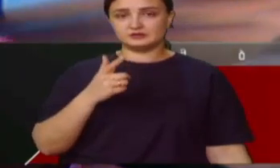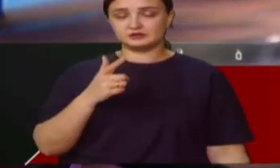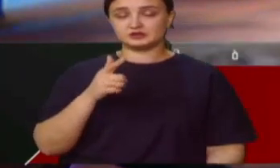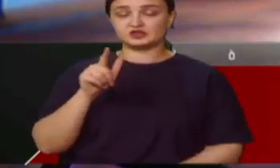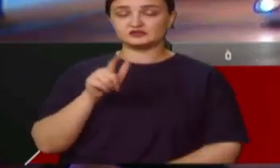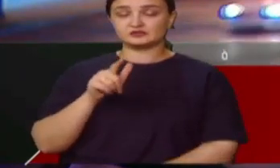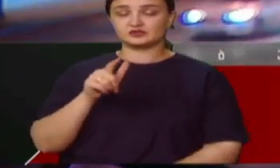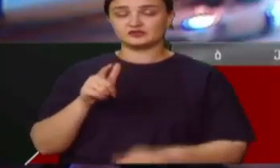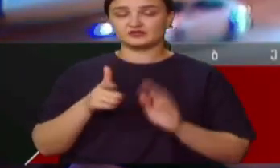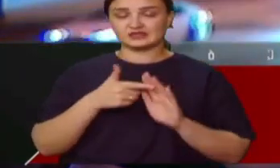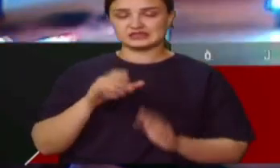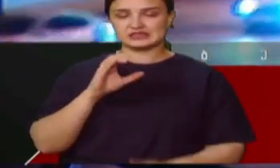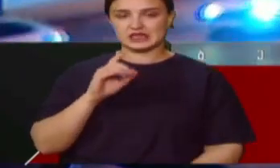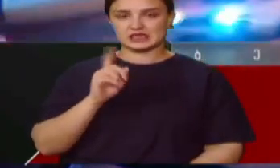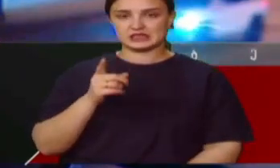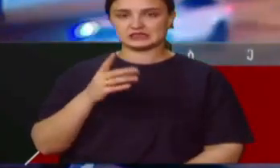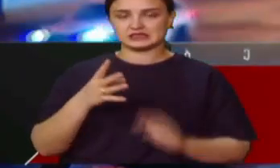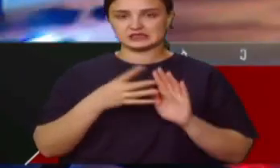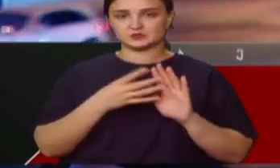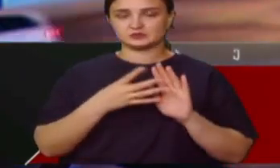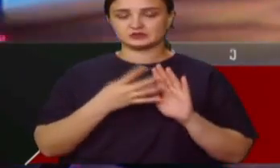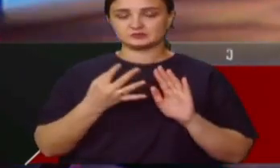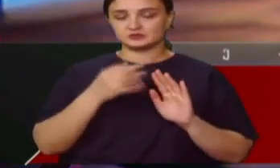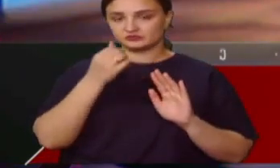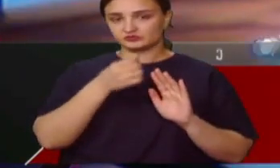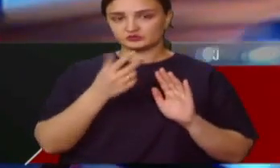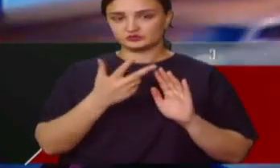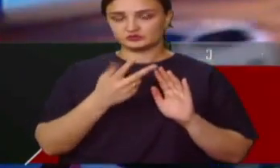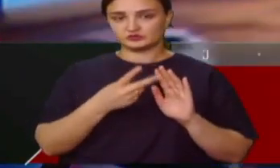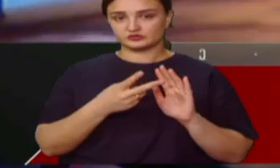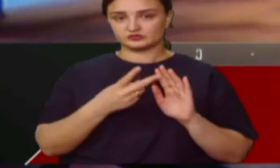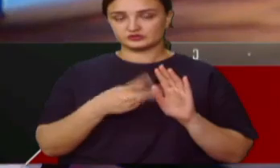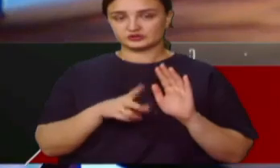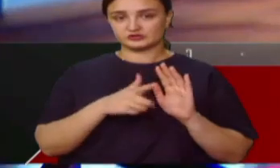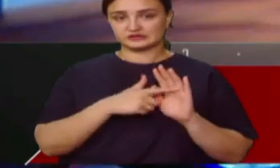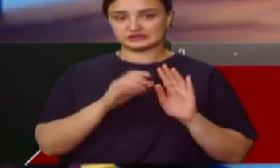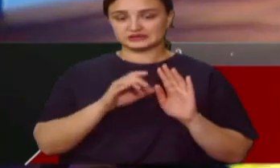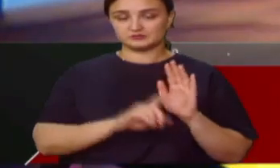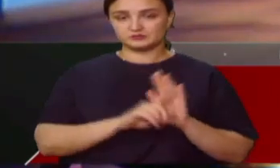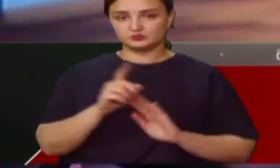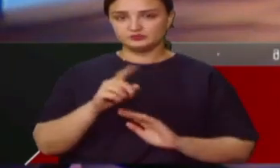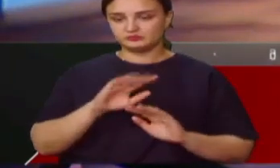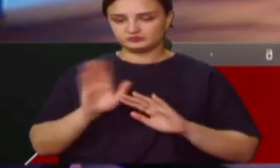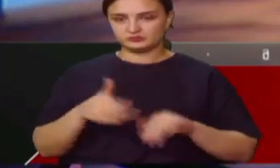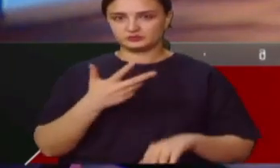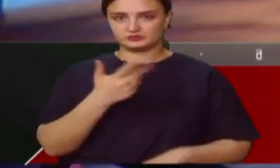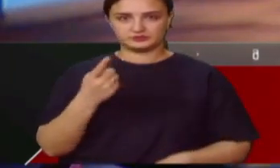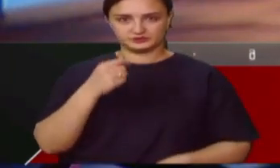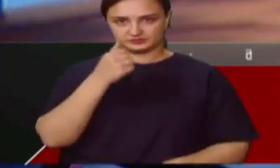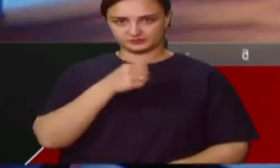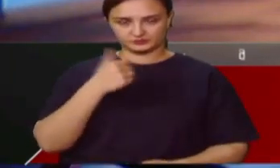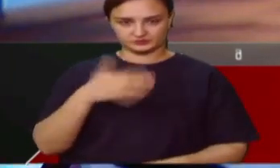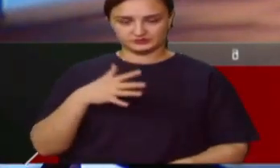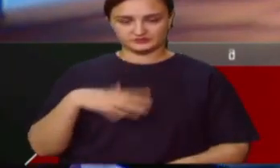сентябрьден, а тастрас отхмузда цамейцис отста шуди сентябрьден, отста тертметиц элигауида, да отста тертметиц элия, ама ведрос рядс